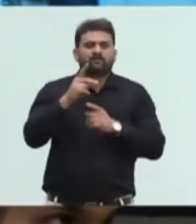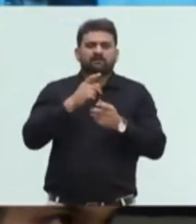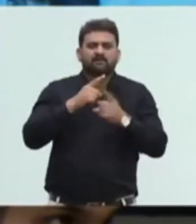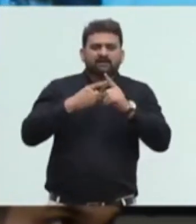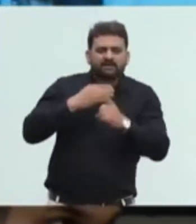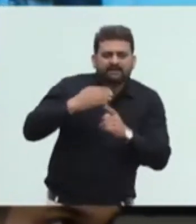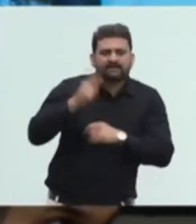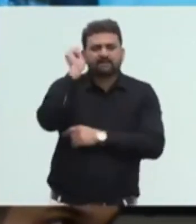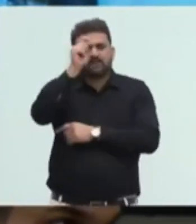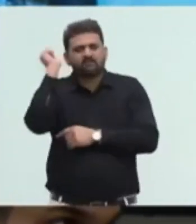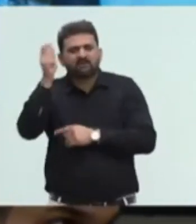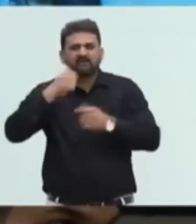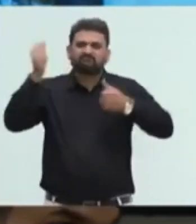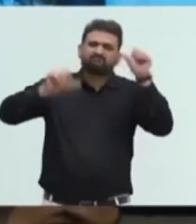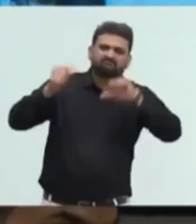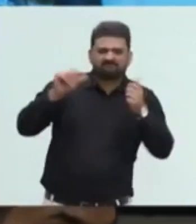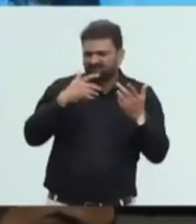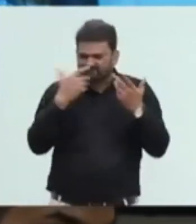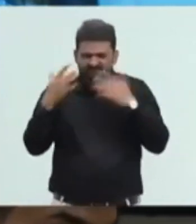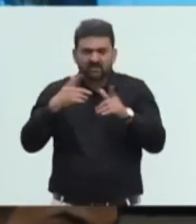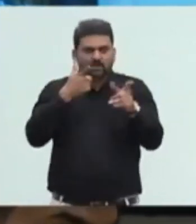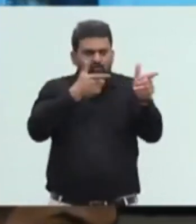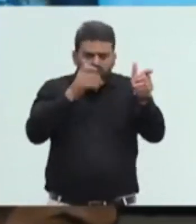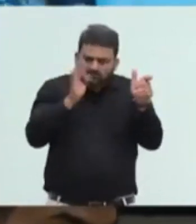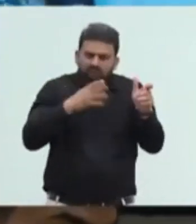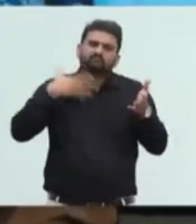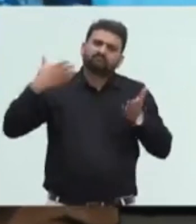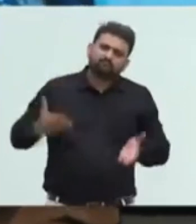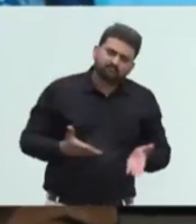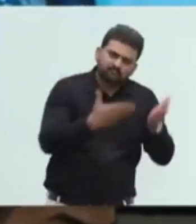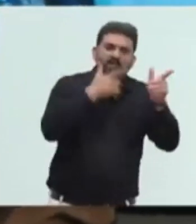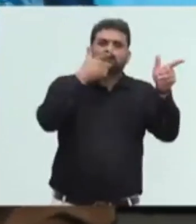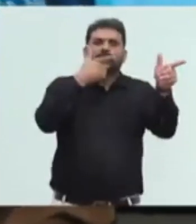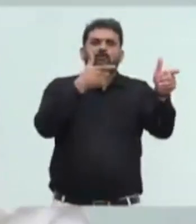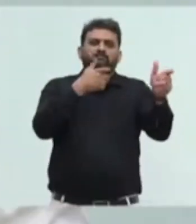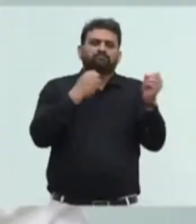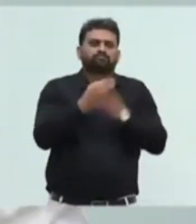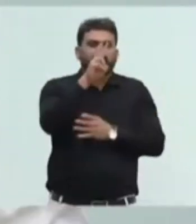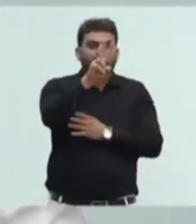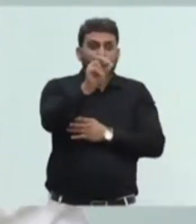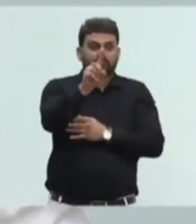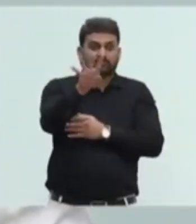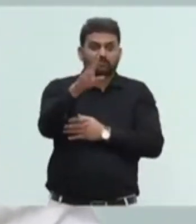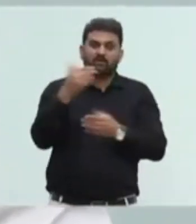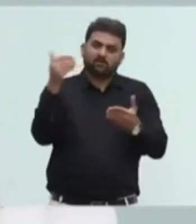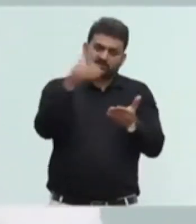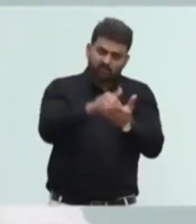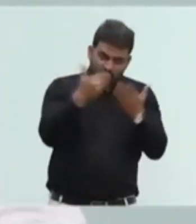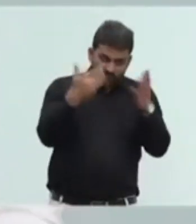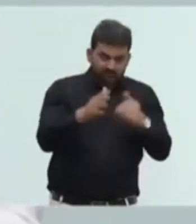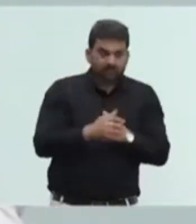खेड़ा लगे तो मैं हार गई तो मैंने सोचा छुट्टी में अच्छा है तो मैं छुट्टी में है 2014 में ज्वाइन हुई